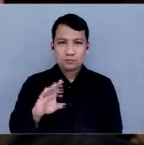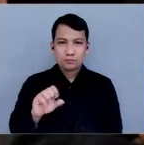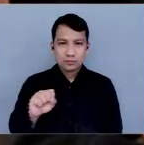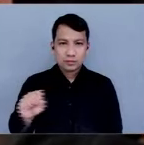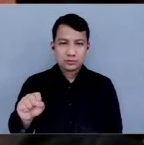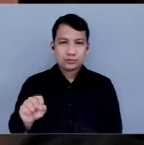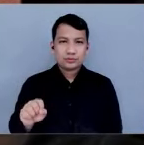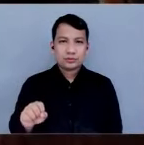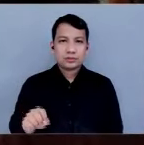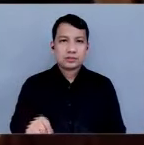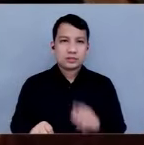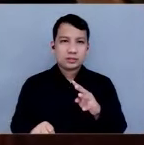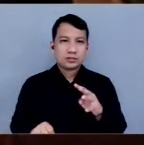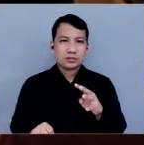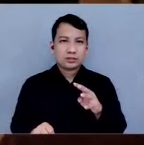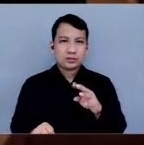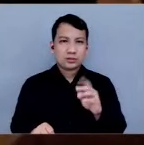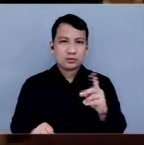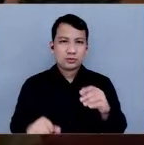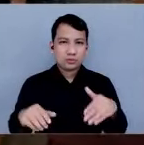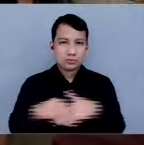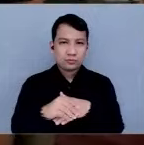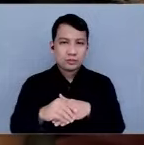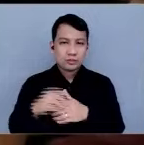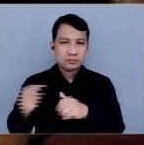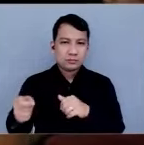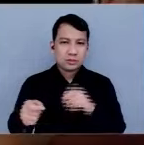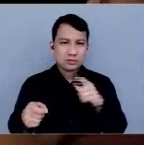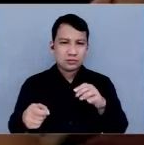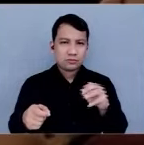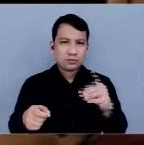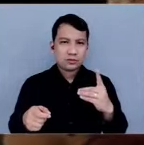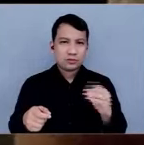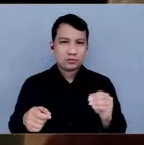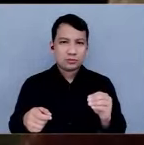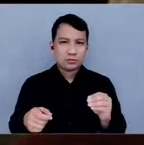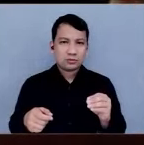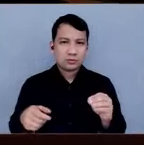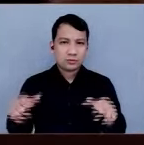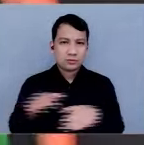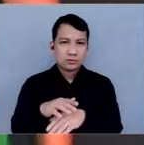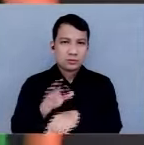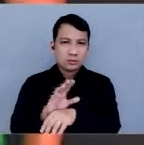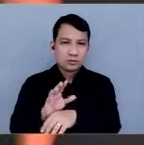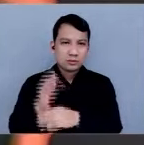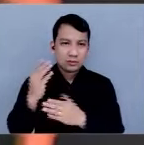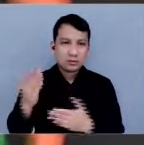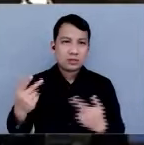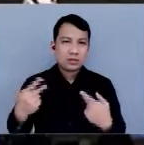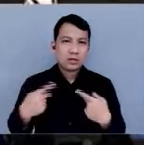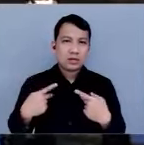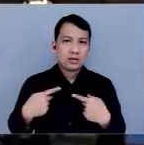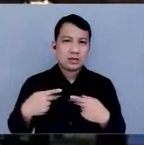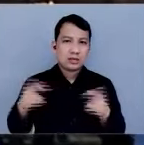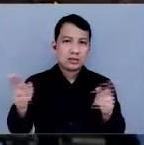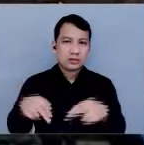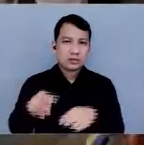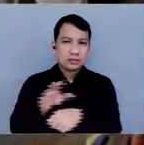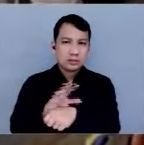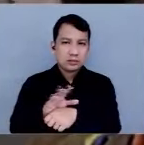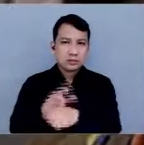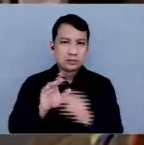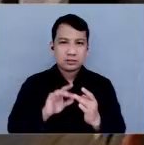Dance at tumandok Bukod sa mga full lent film meron ding short films at mga special